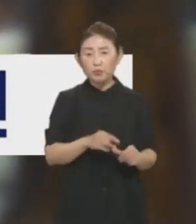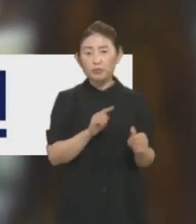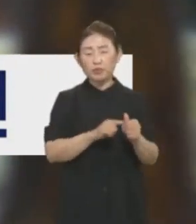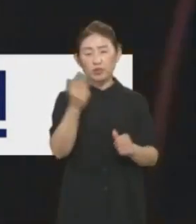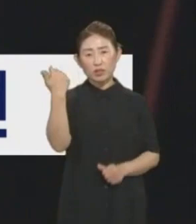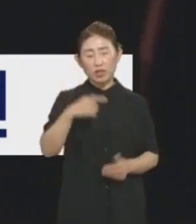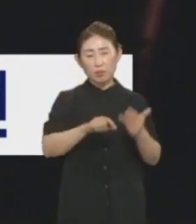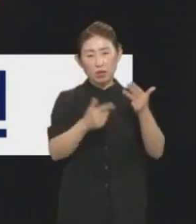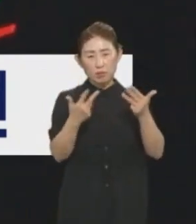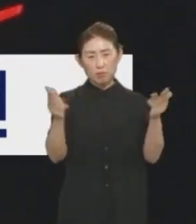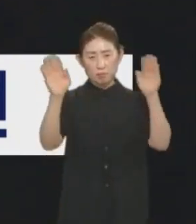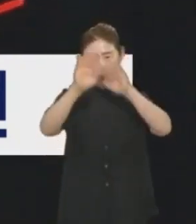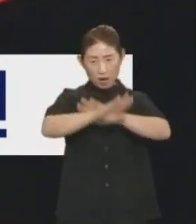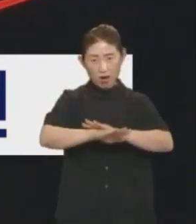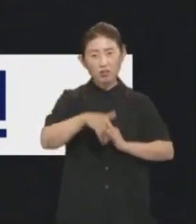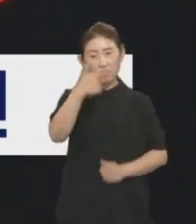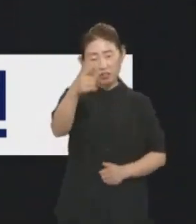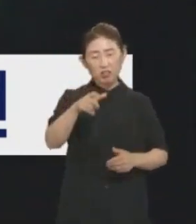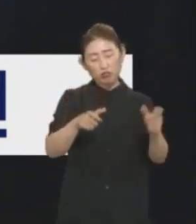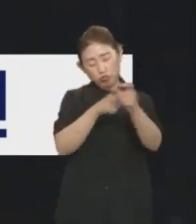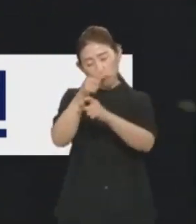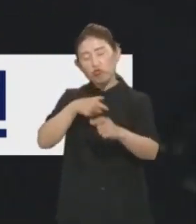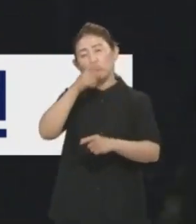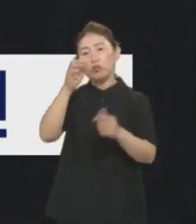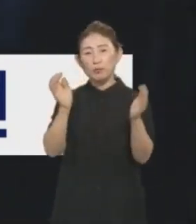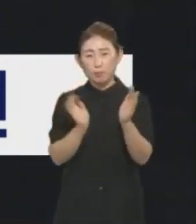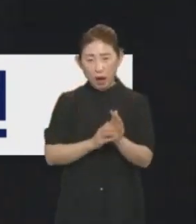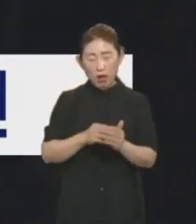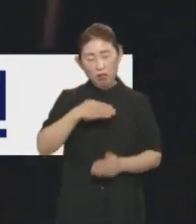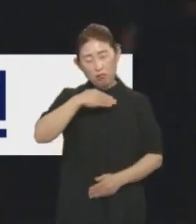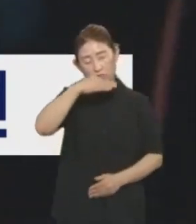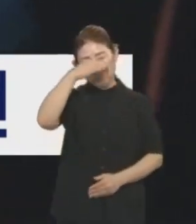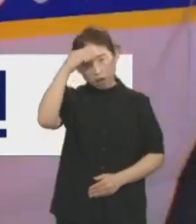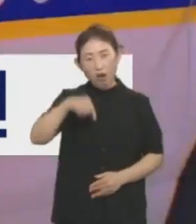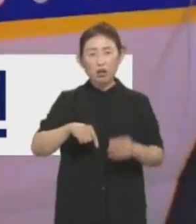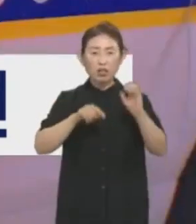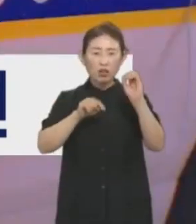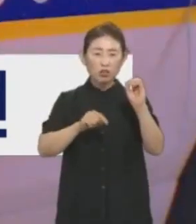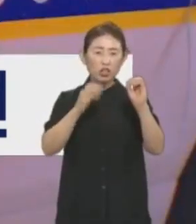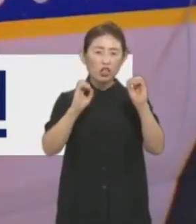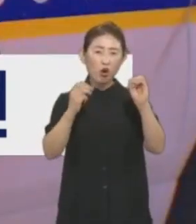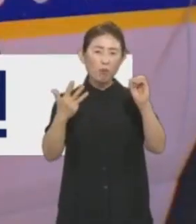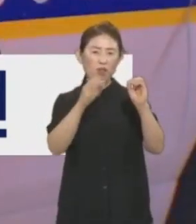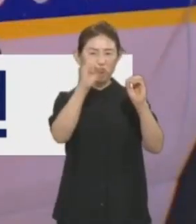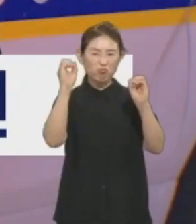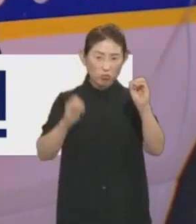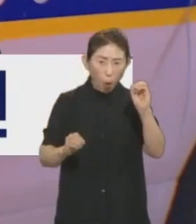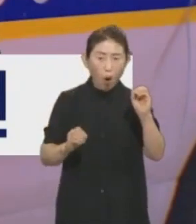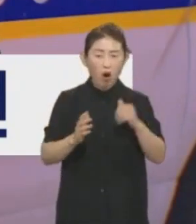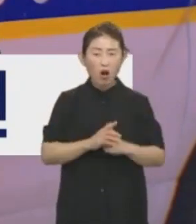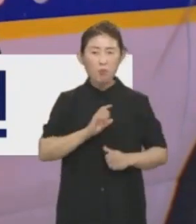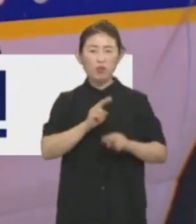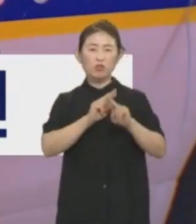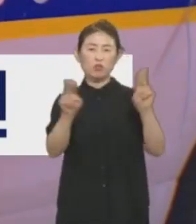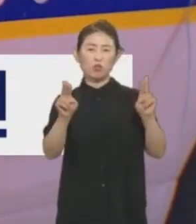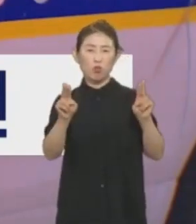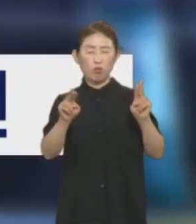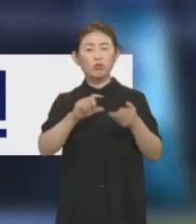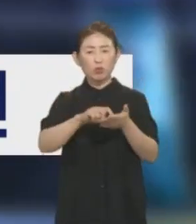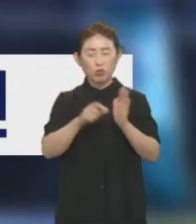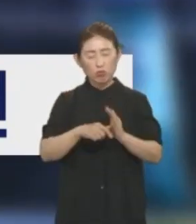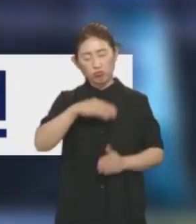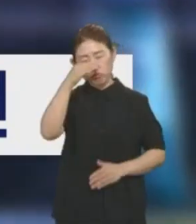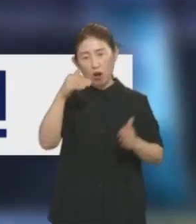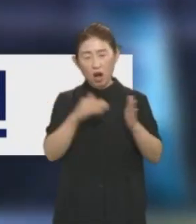a대령은 지난 8일 밤 저녁 자리에서 술을 마신 뒤 혈중알콜 농도 0.08%를 넘는 면허 취소 수준의